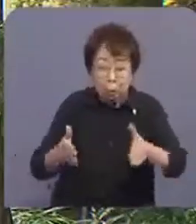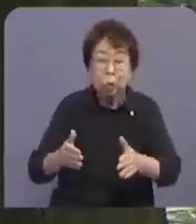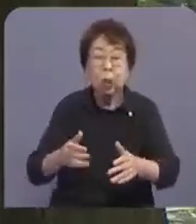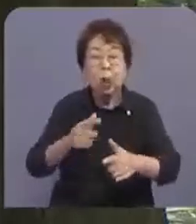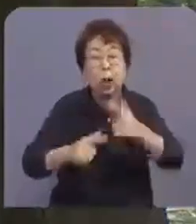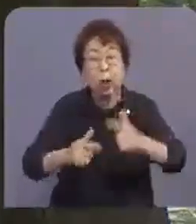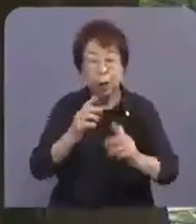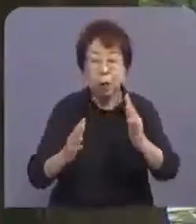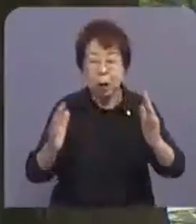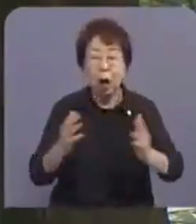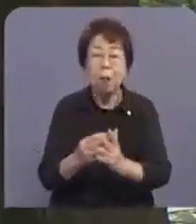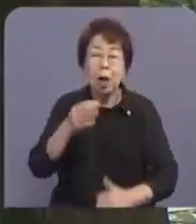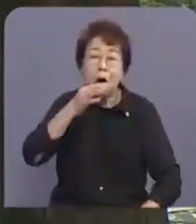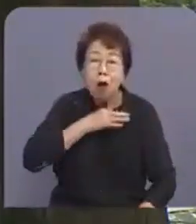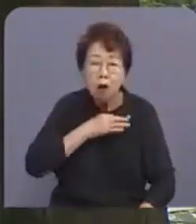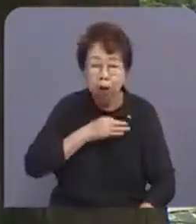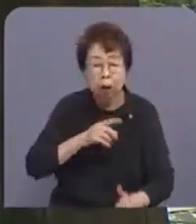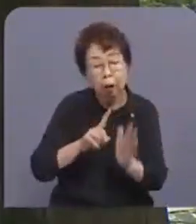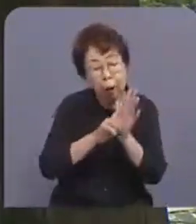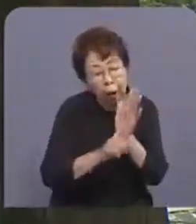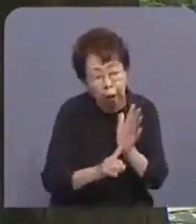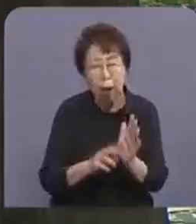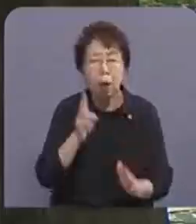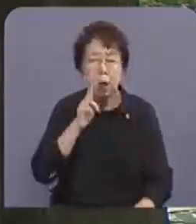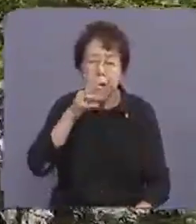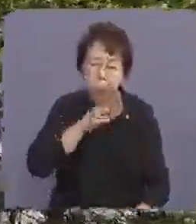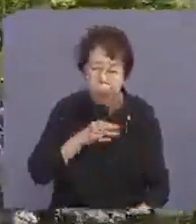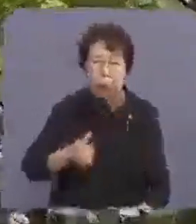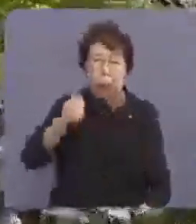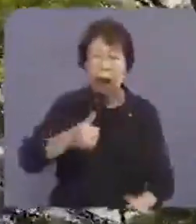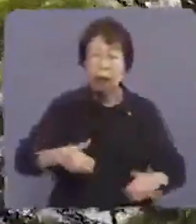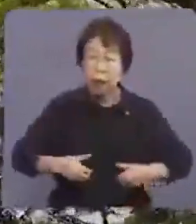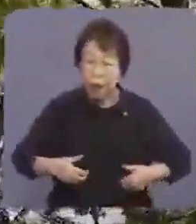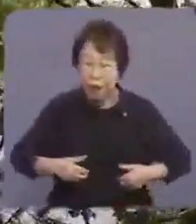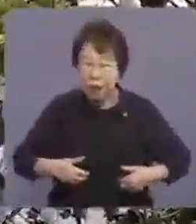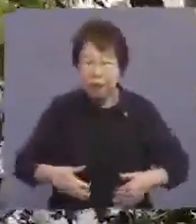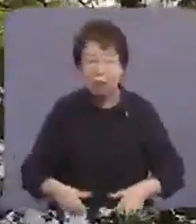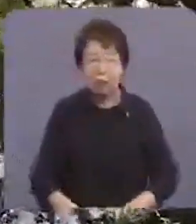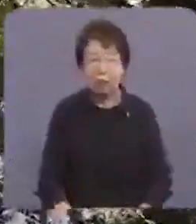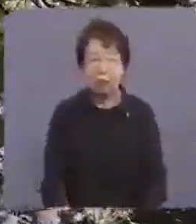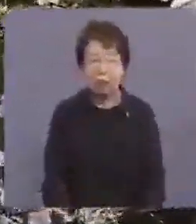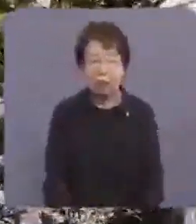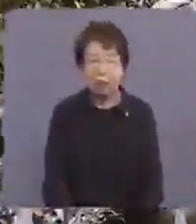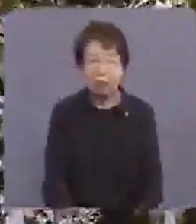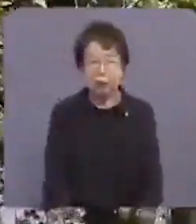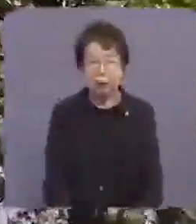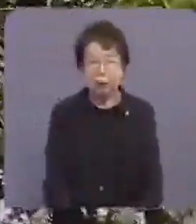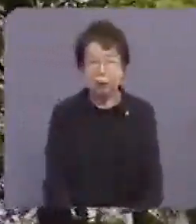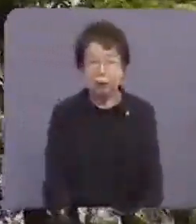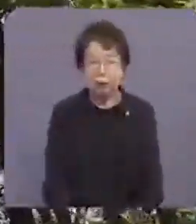기온 저감 효과를 더 높이는 방안도 필요하다는 지적입니다. KBS 뉴스 김아른혜입니다.